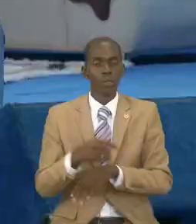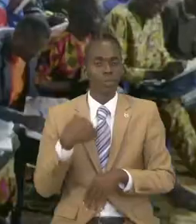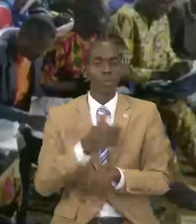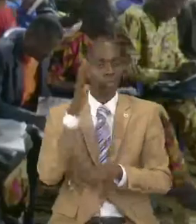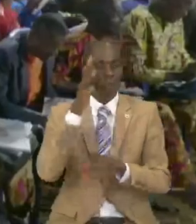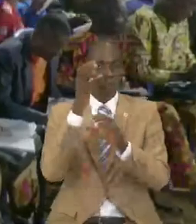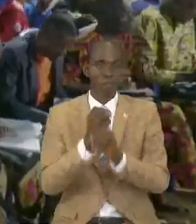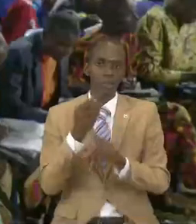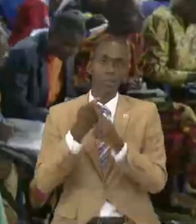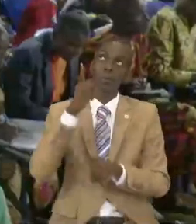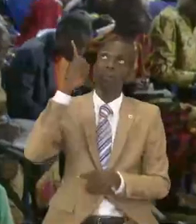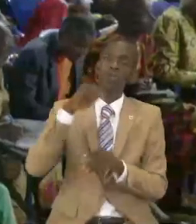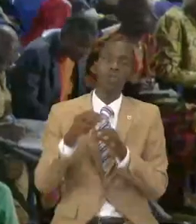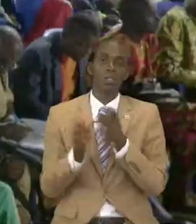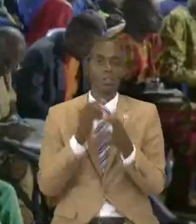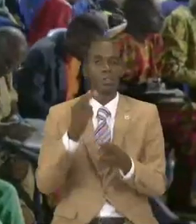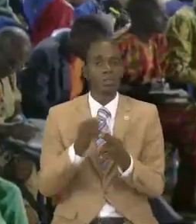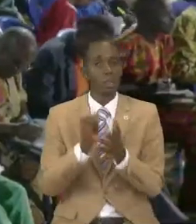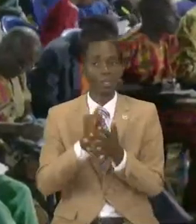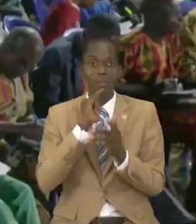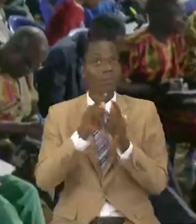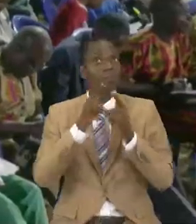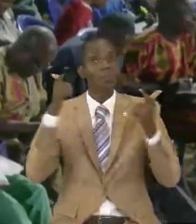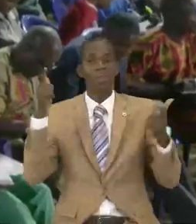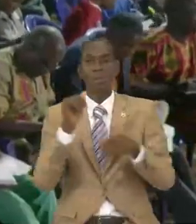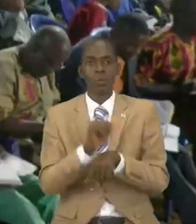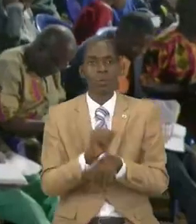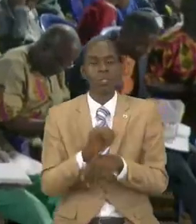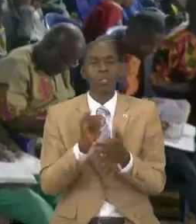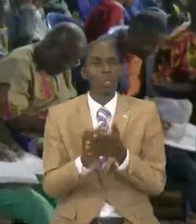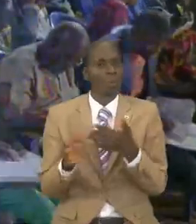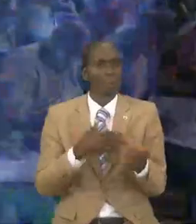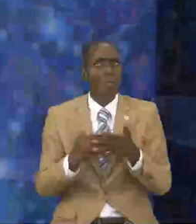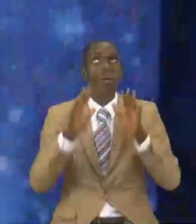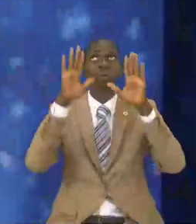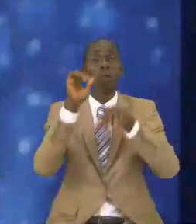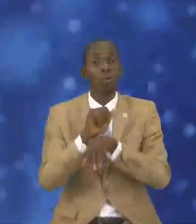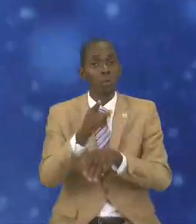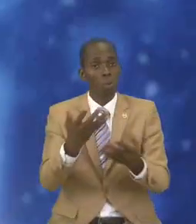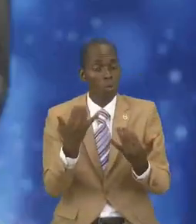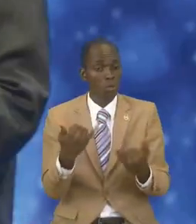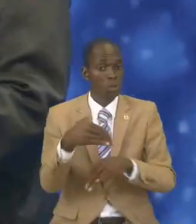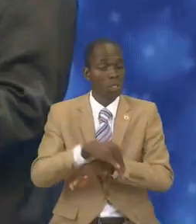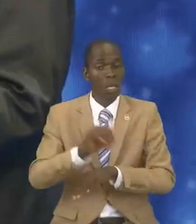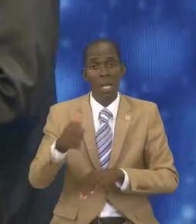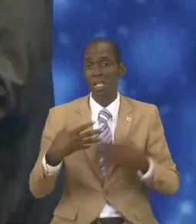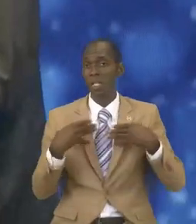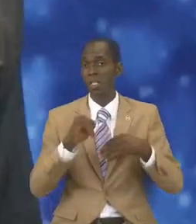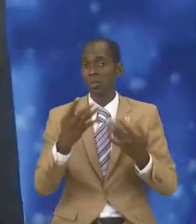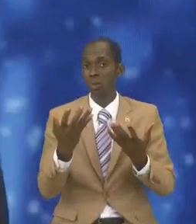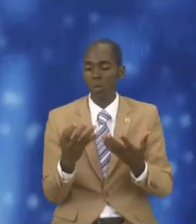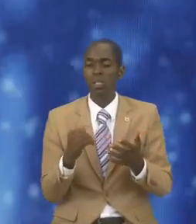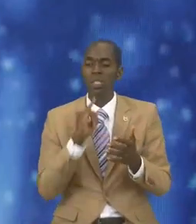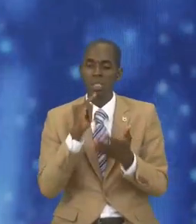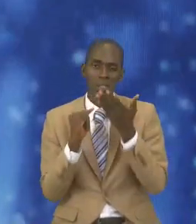allons recevoir de lui. Ça, c'est les exploits. Tout miracle que tu veux ce soir, disponible. Toute guérison que tu veux ce